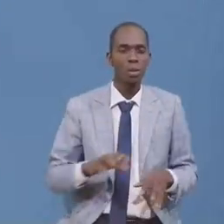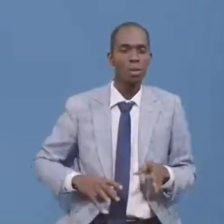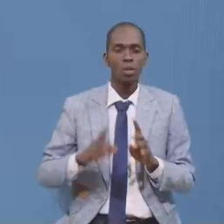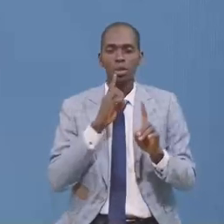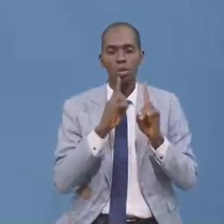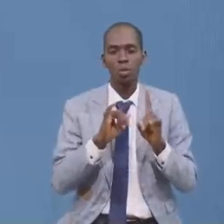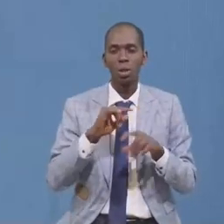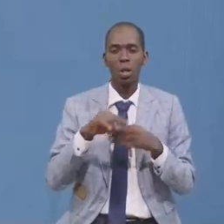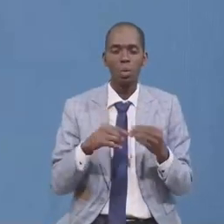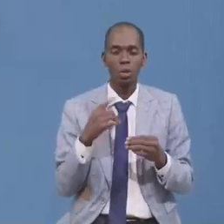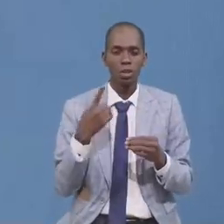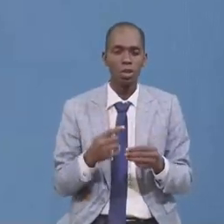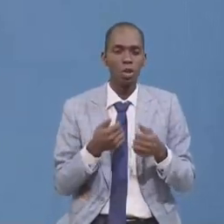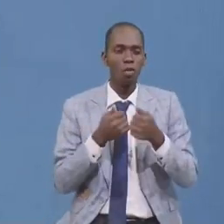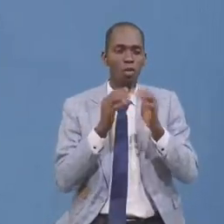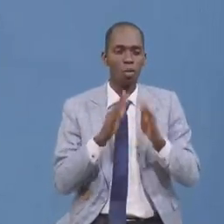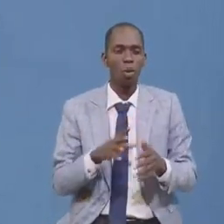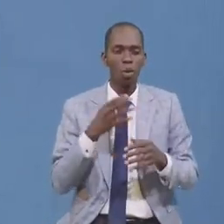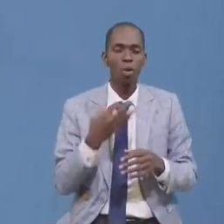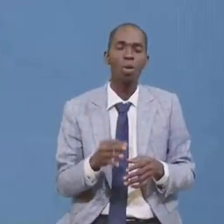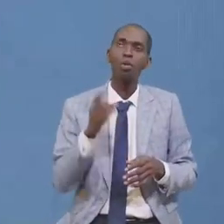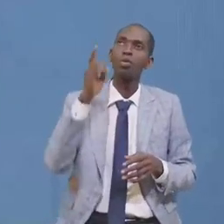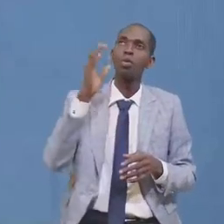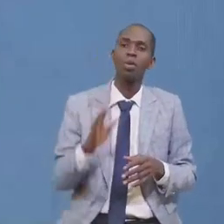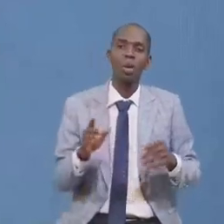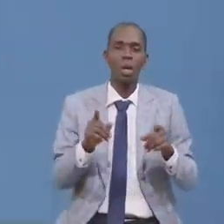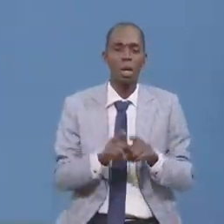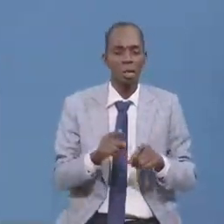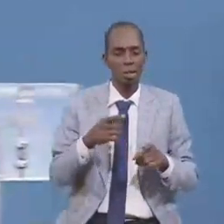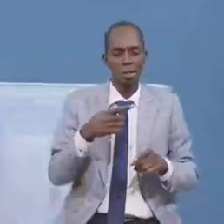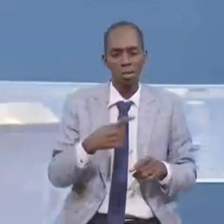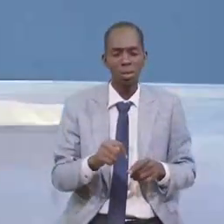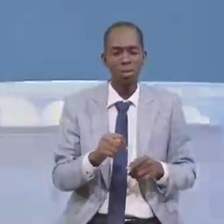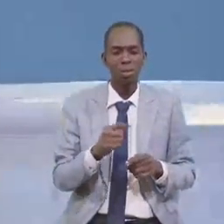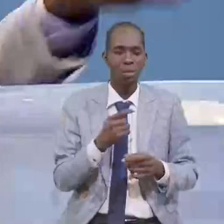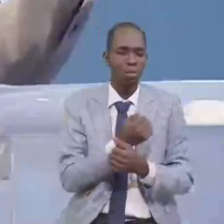Nous parlons donc des suiveurs de Christ comme les enfants bien-aimés.